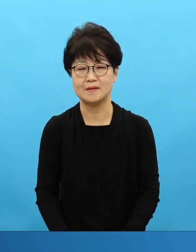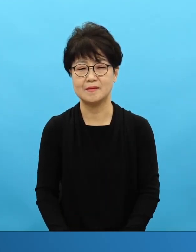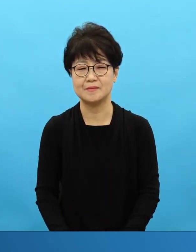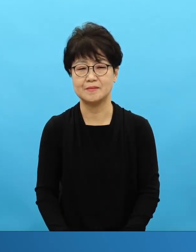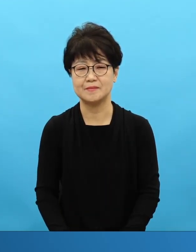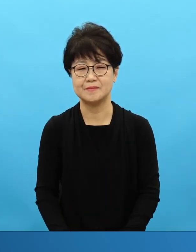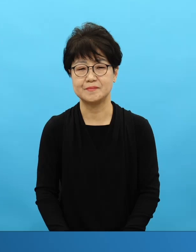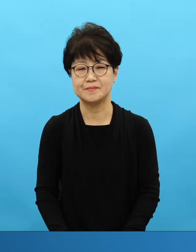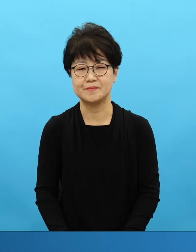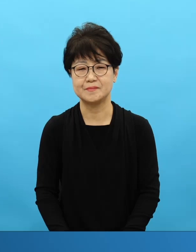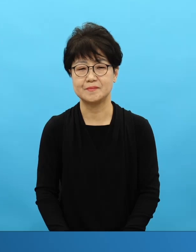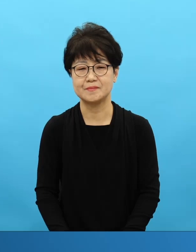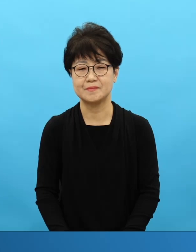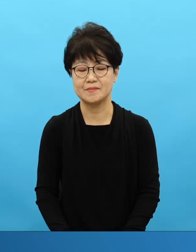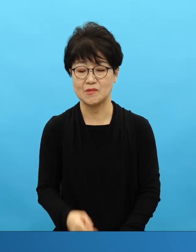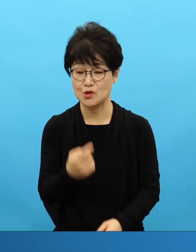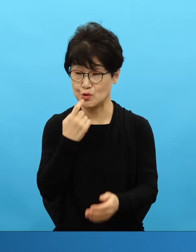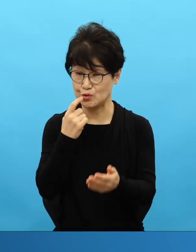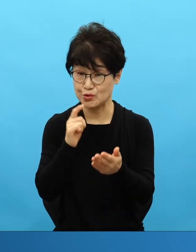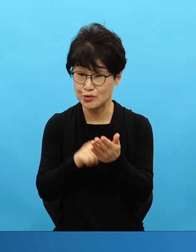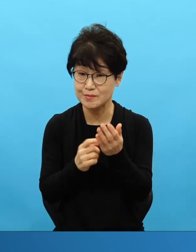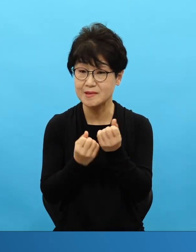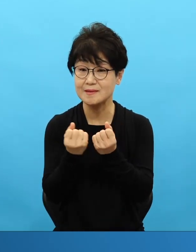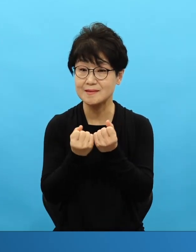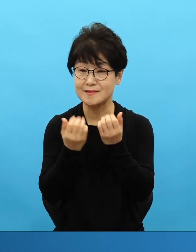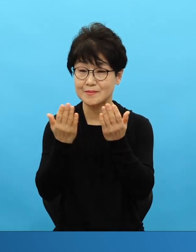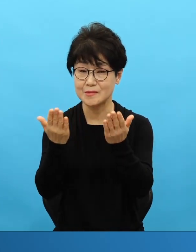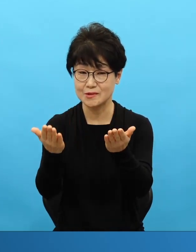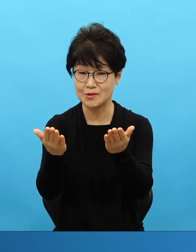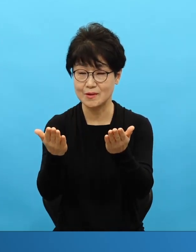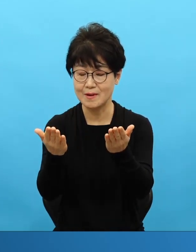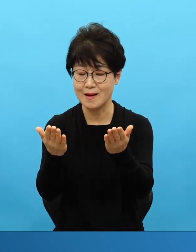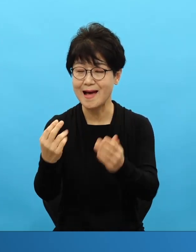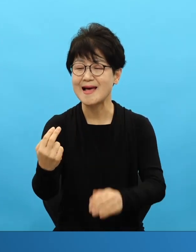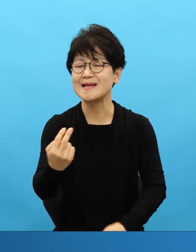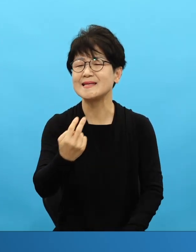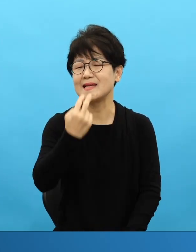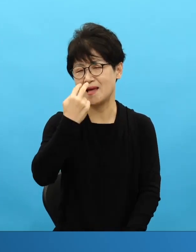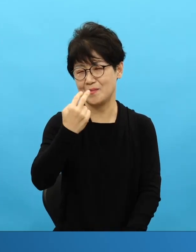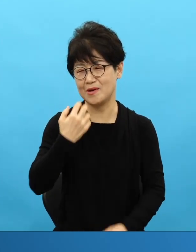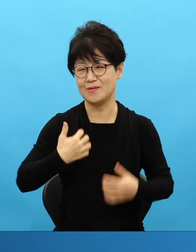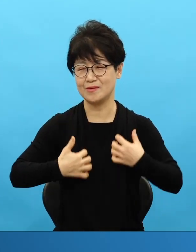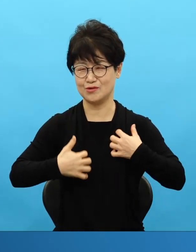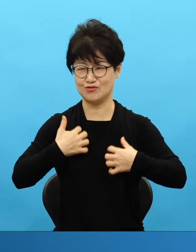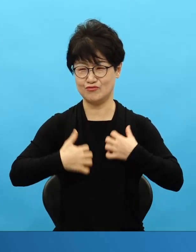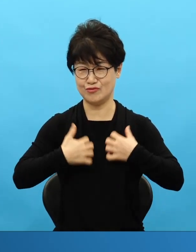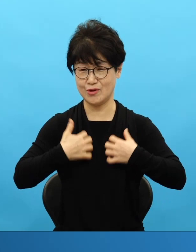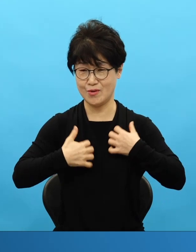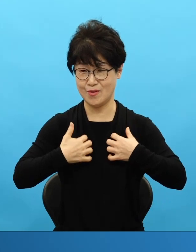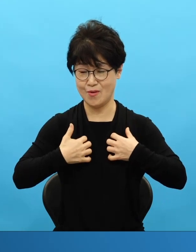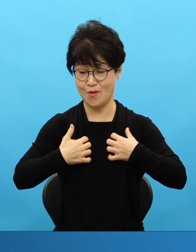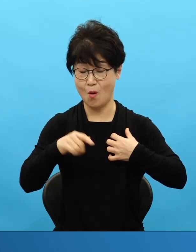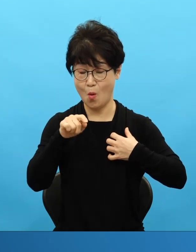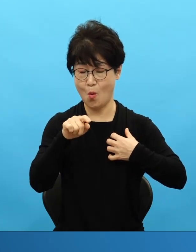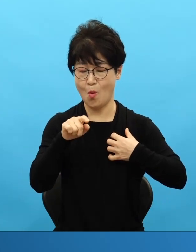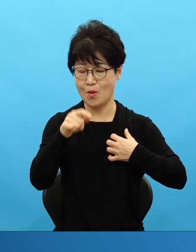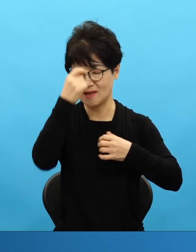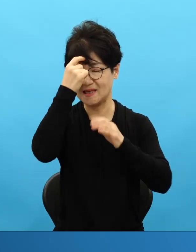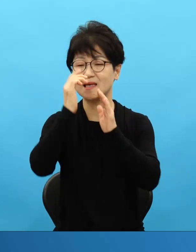아주 내가 생명을 누리는 이게 기도입니다. I simply said, it's truly enjoying life. That is